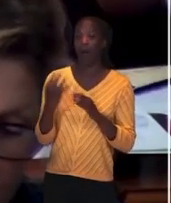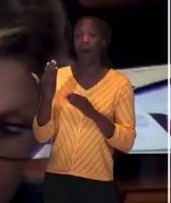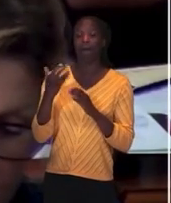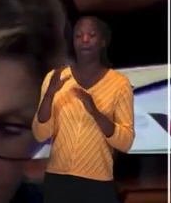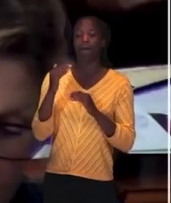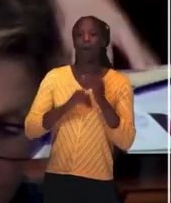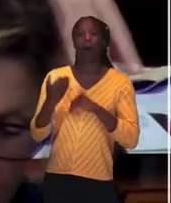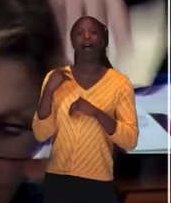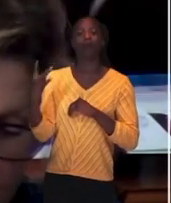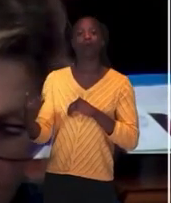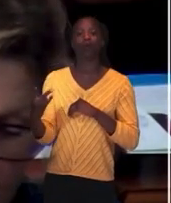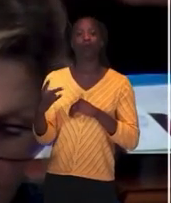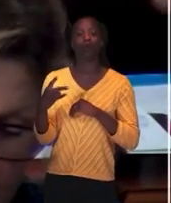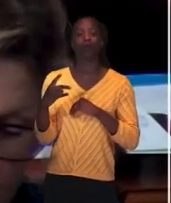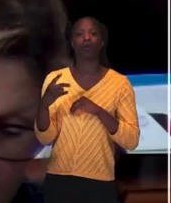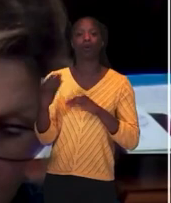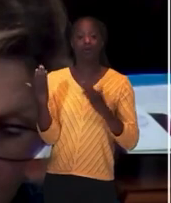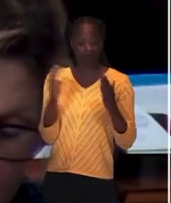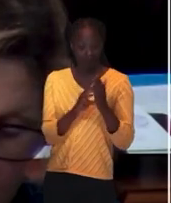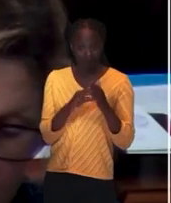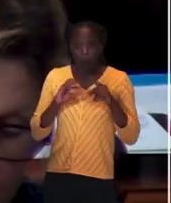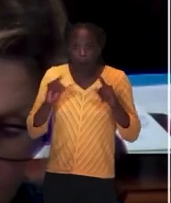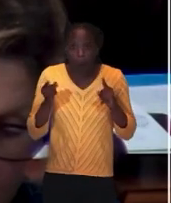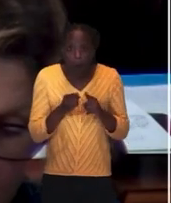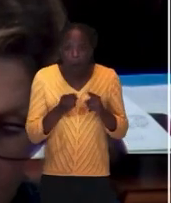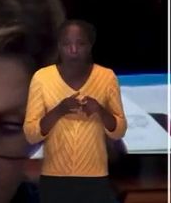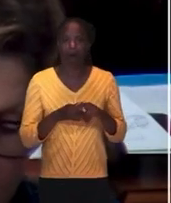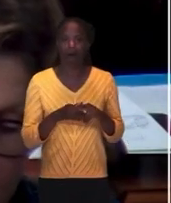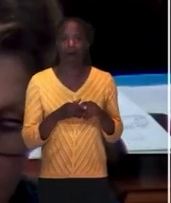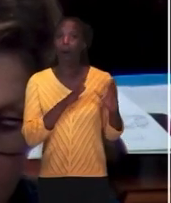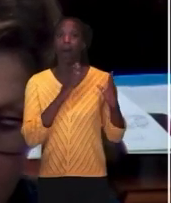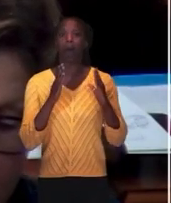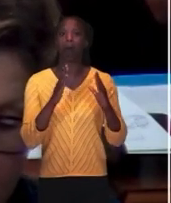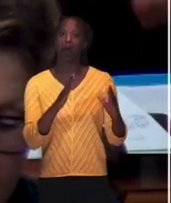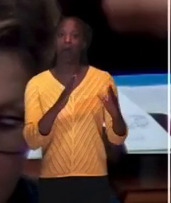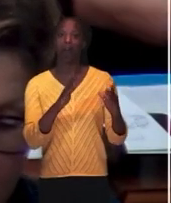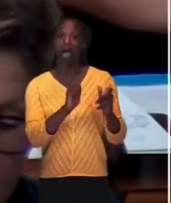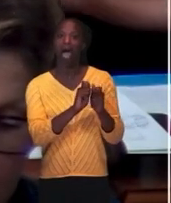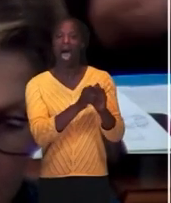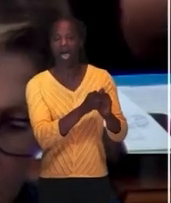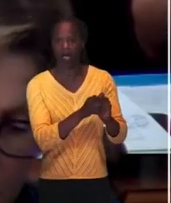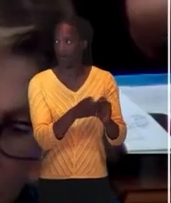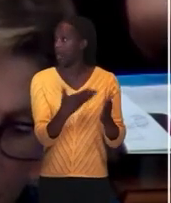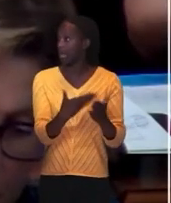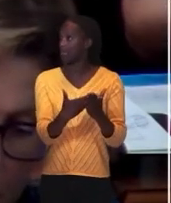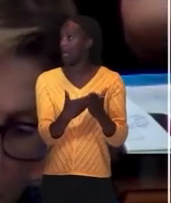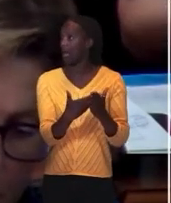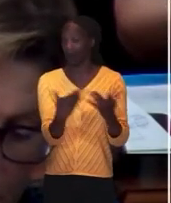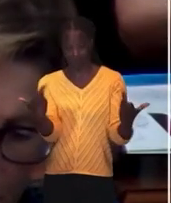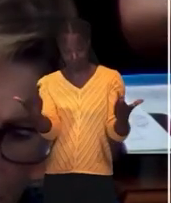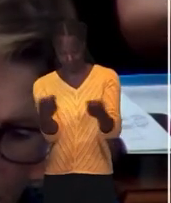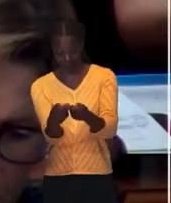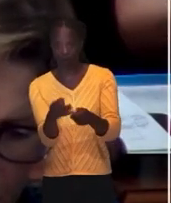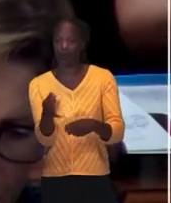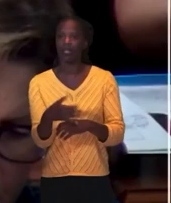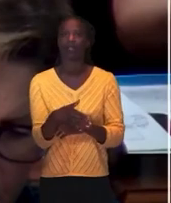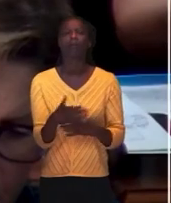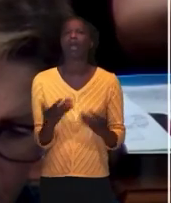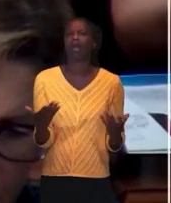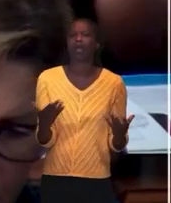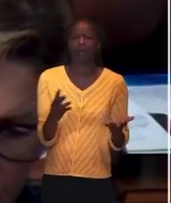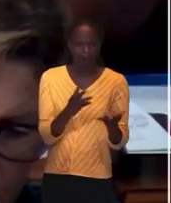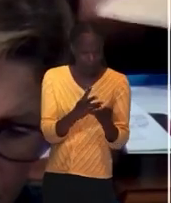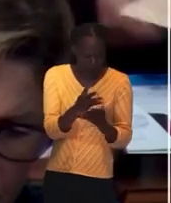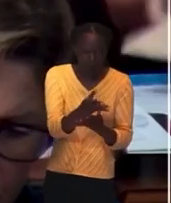réaménager les boulevards. De ce point de vue-là, c'est conforme à votre programme. Mais en aucune manière, c'est un projet urbain pour 50 000 personnes qui y vivent